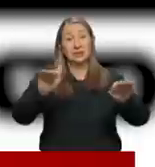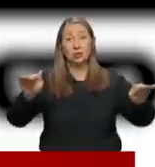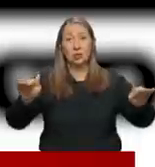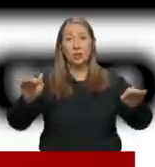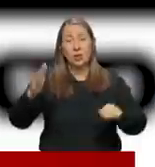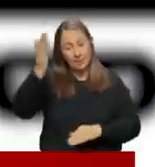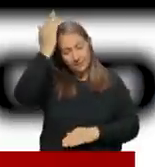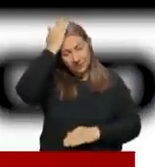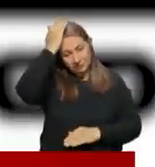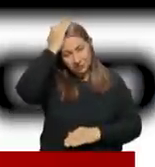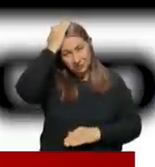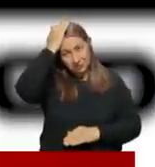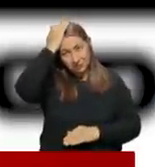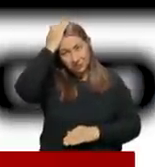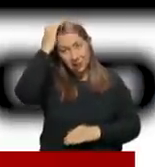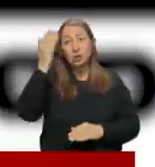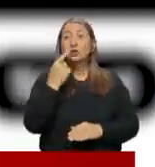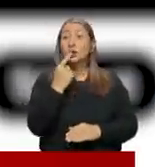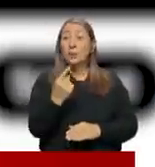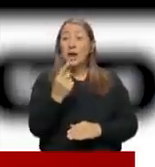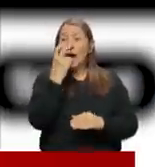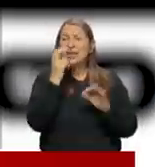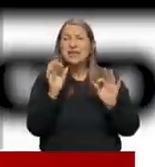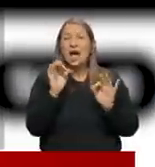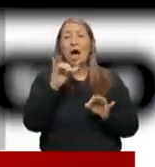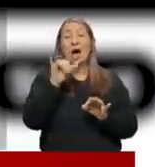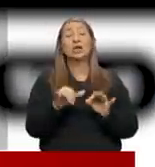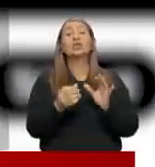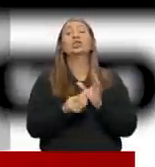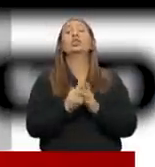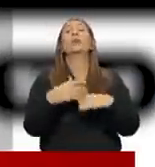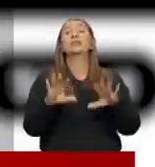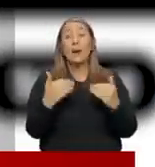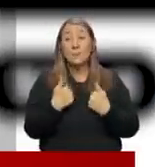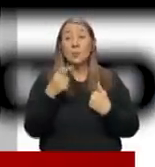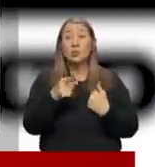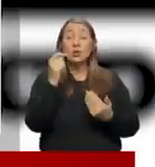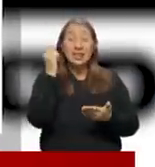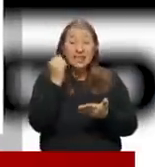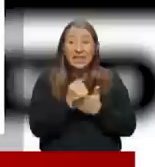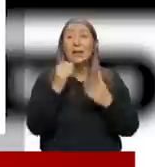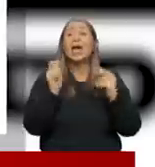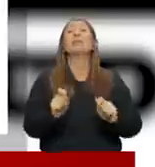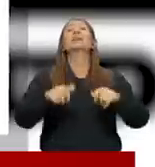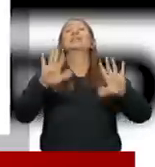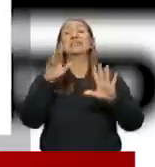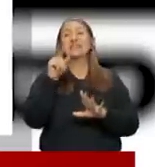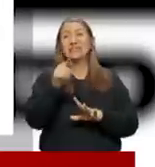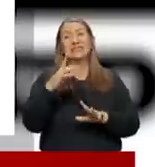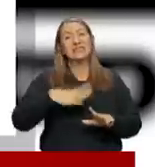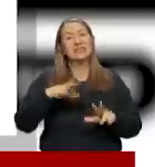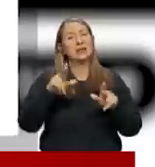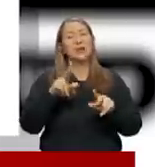ailelerimize sesleniyorum. Başımın tacısınız. Söylediklerimde, hassasiyetlerimde haklı çıkmazsam, bunu teyit etmezseniz